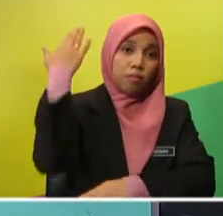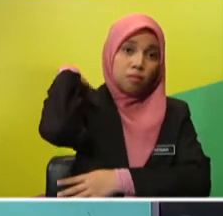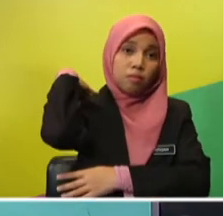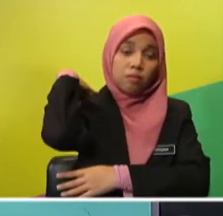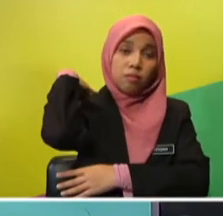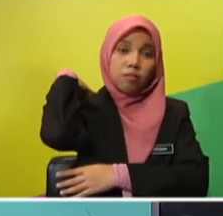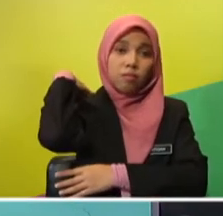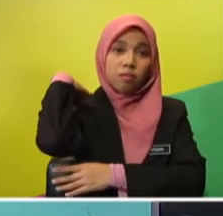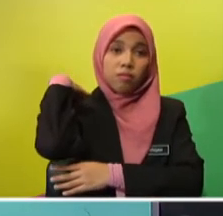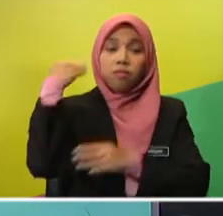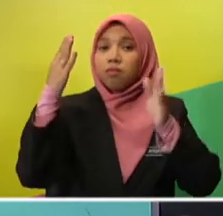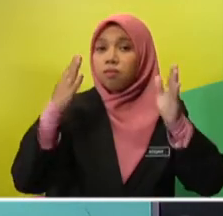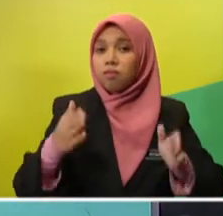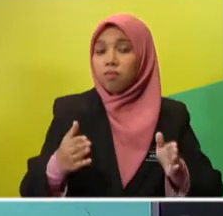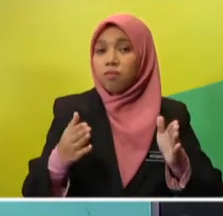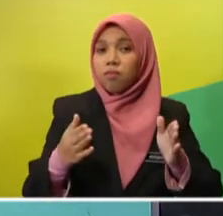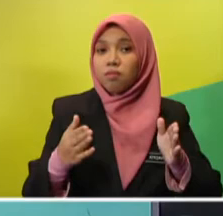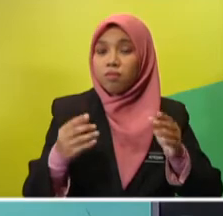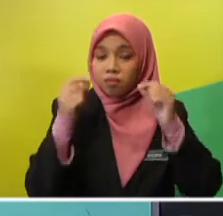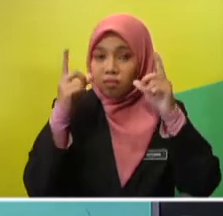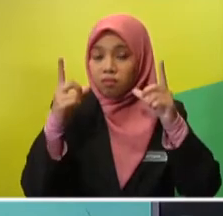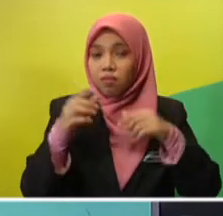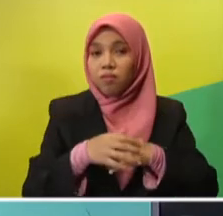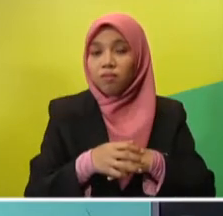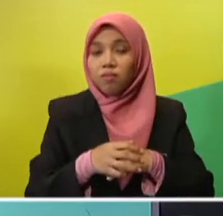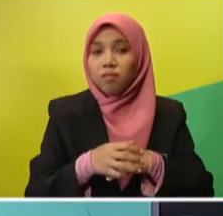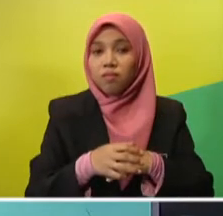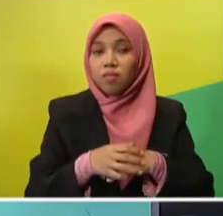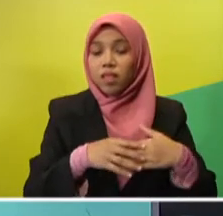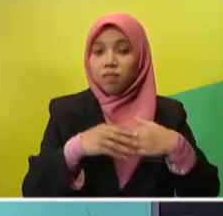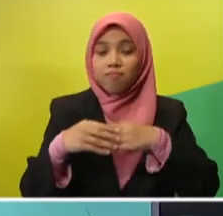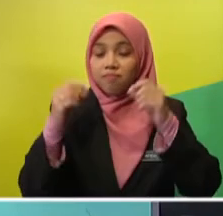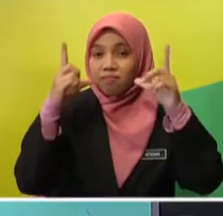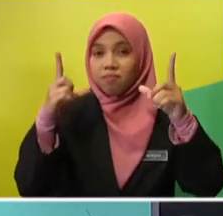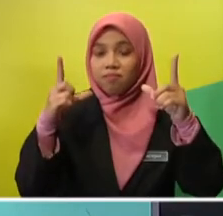pemandu celik dan sehingga memegang lengan dia. Maksudnya